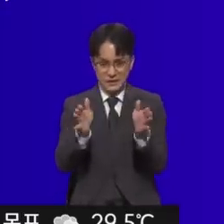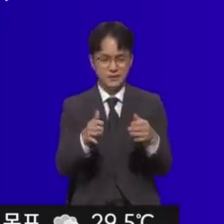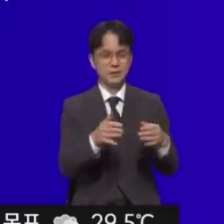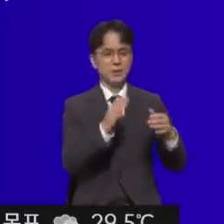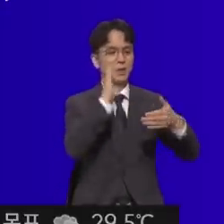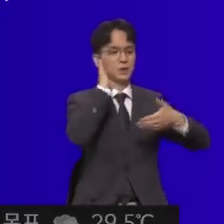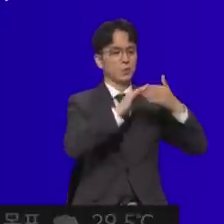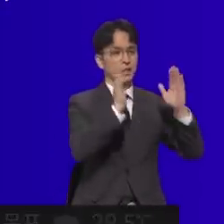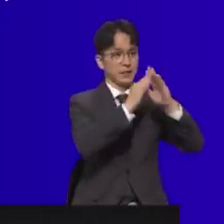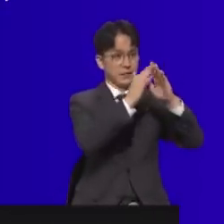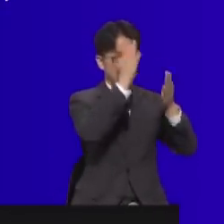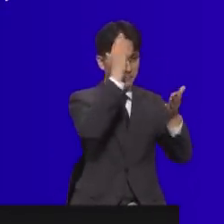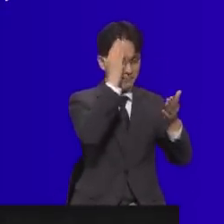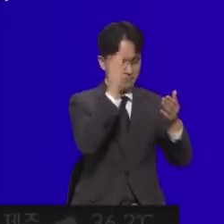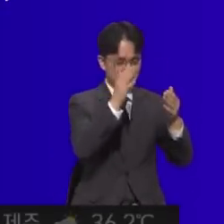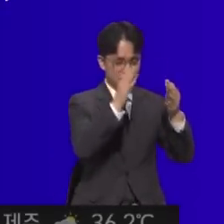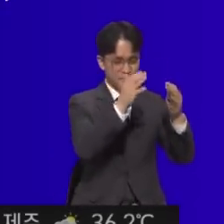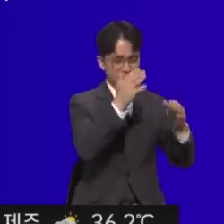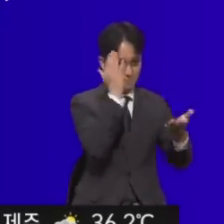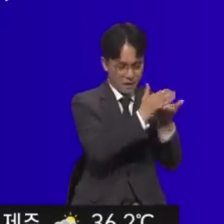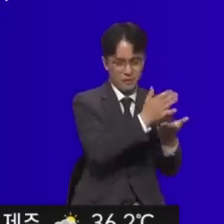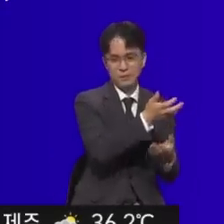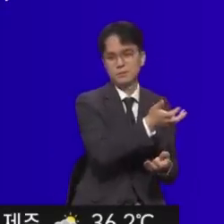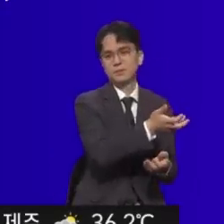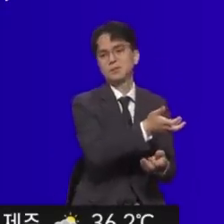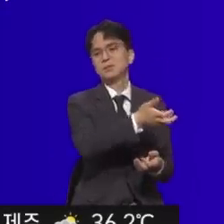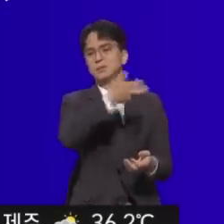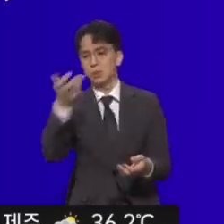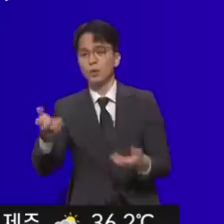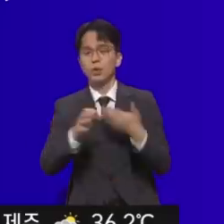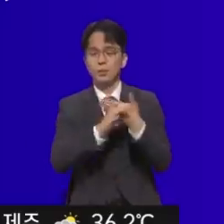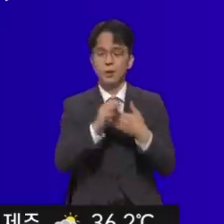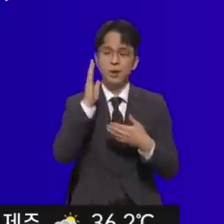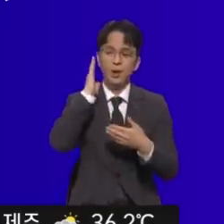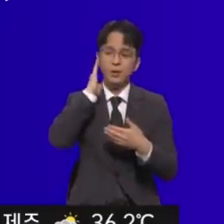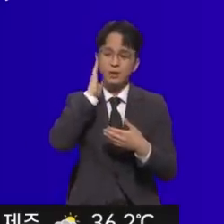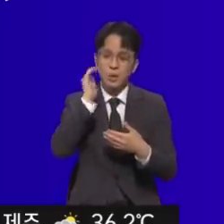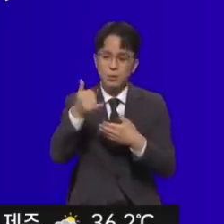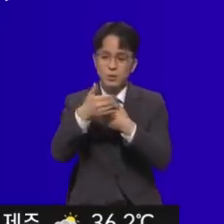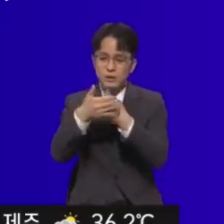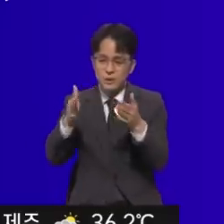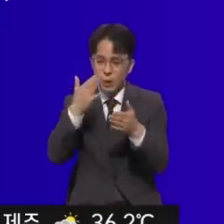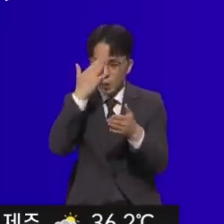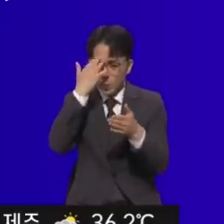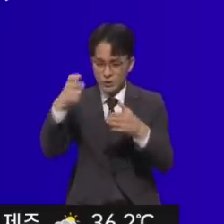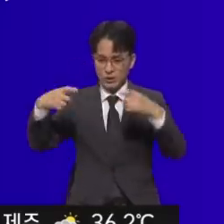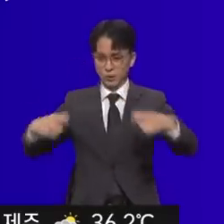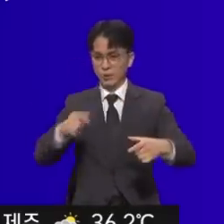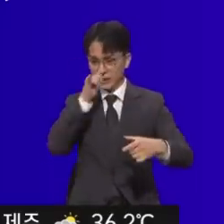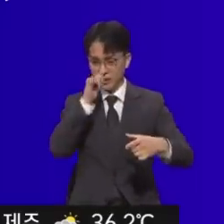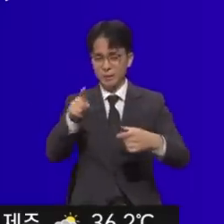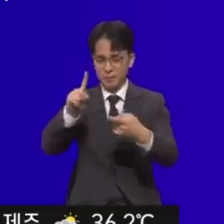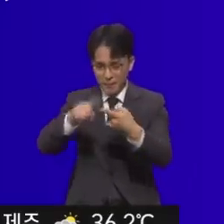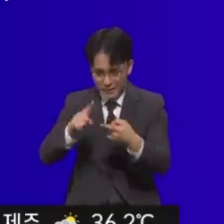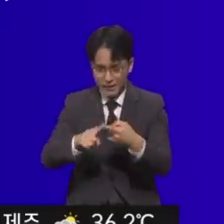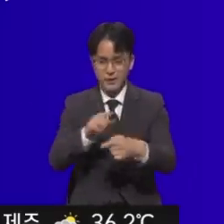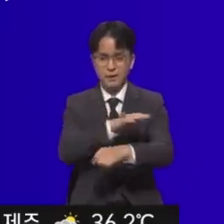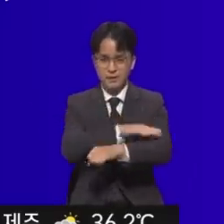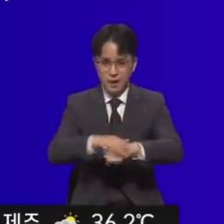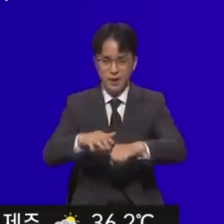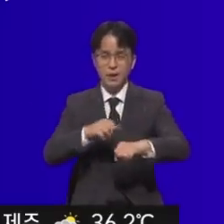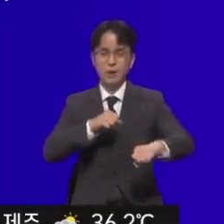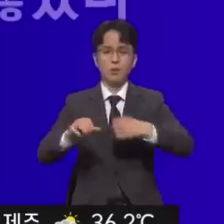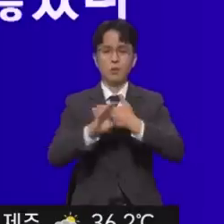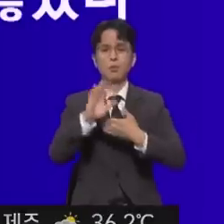부분을 어떻게 챙겨 줄 것인가에 대한 조언을 하는 게 좀 그 그 생산적인 온 이라고 생각하고요 이게 다 청와대 나온게 죄다 라고 이야기해 볼 못 하겠습니까